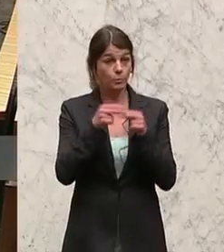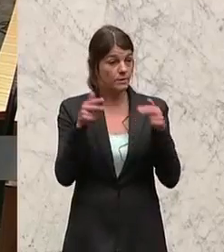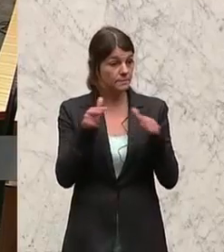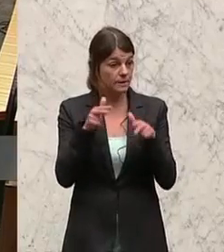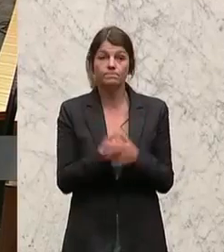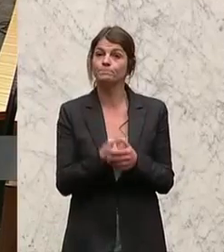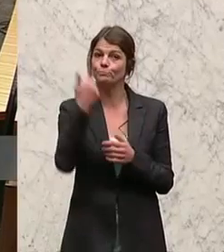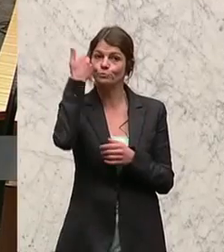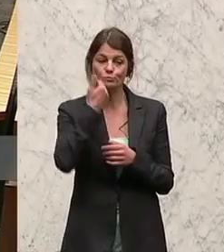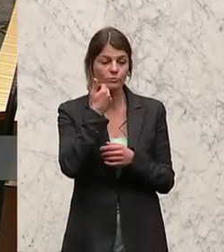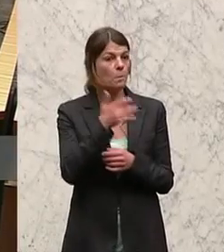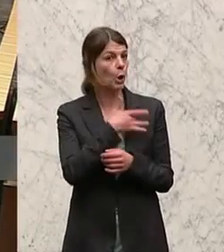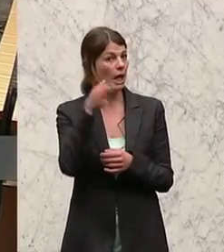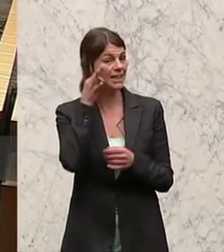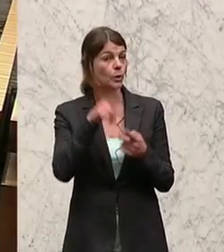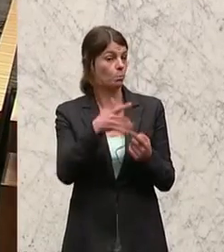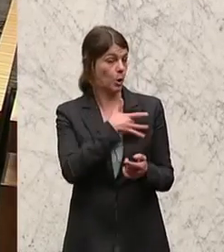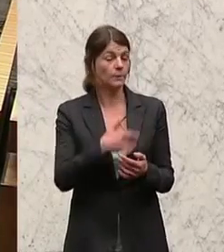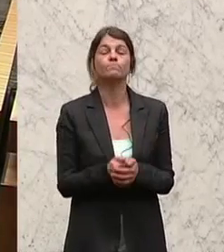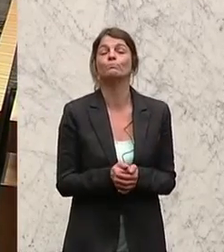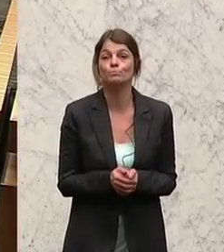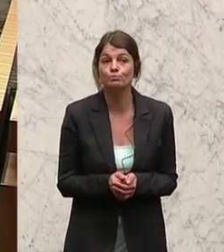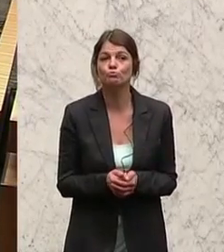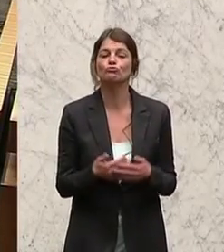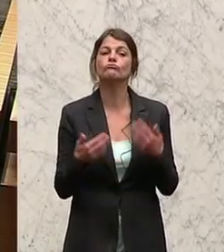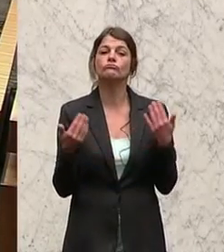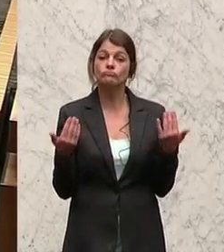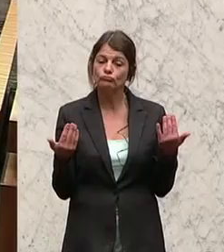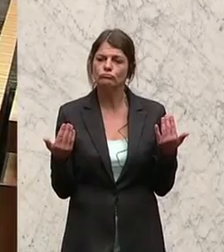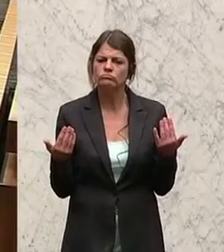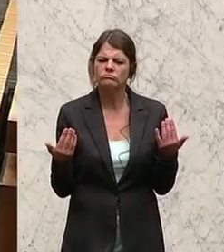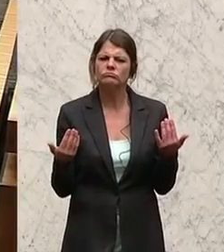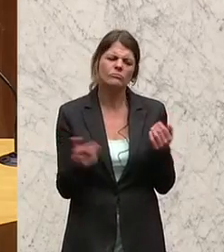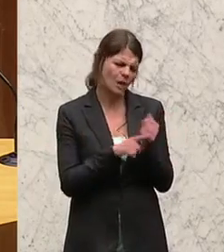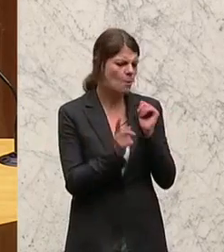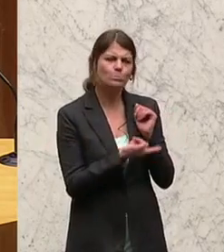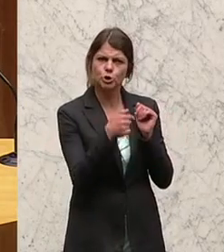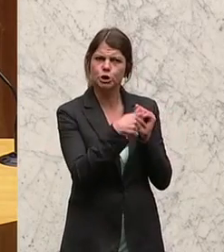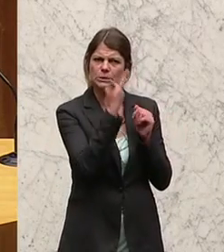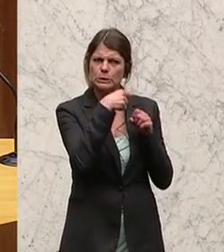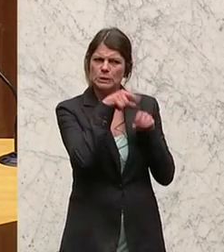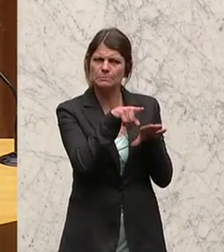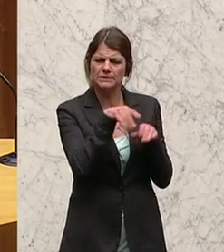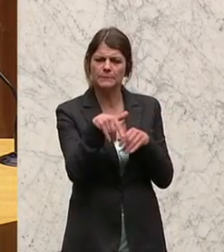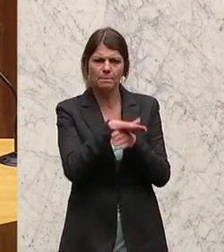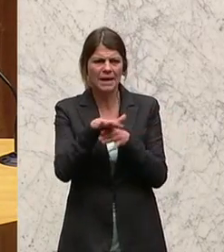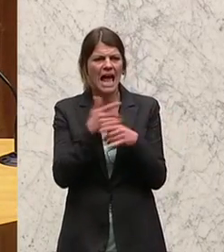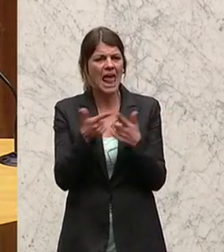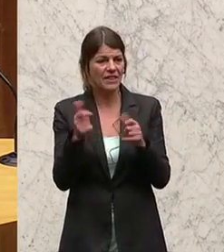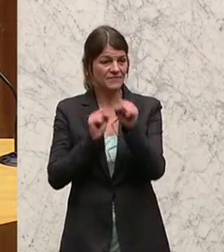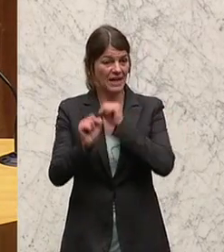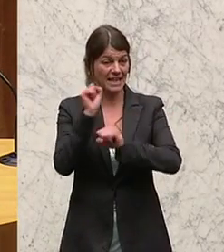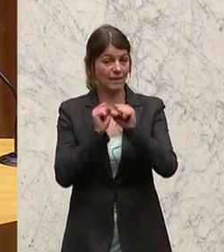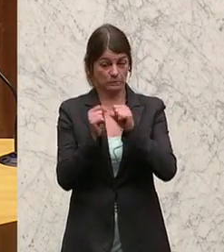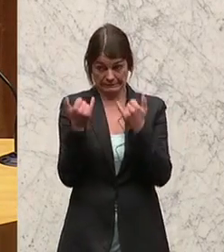Am Wort ist Rainer Hable, Budgetsprecher der NEOS. Ja, das Budget 2017 im Bereich Landesverteidigung steht